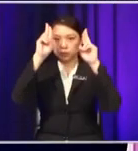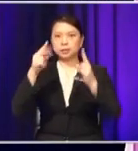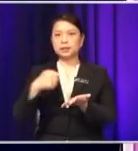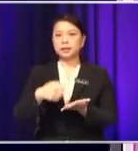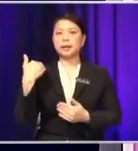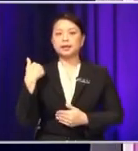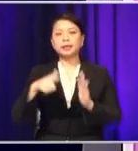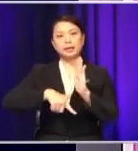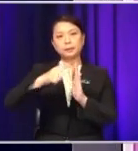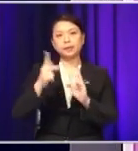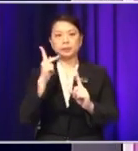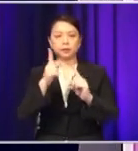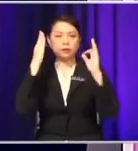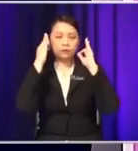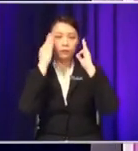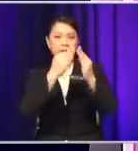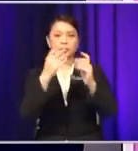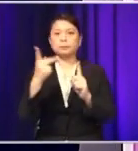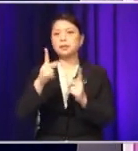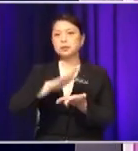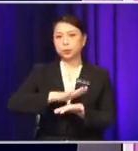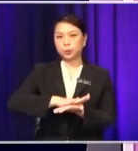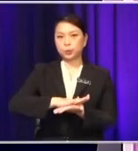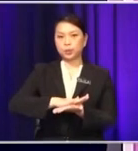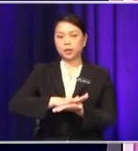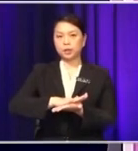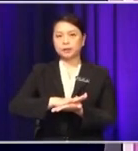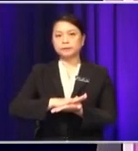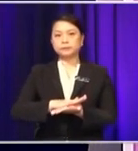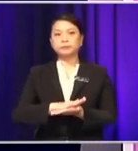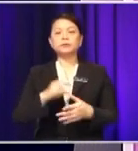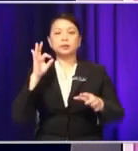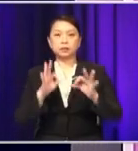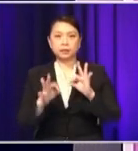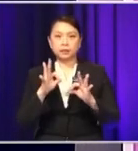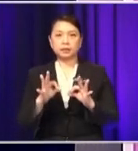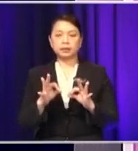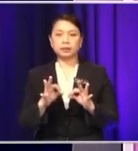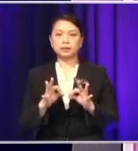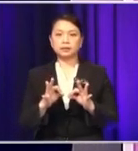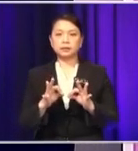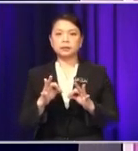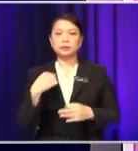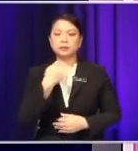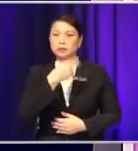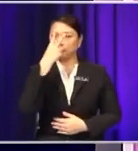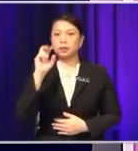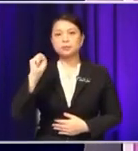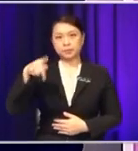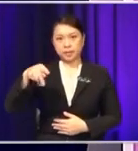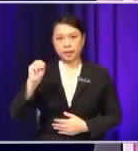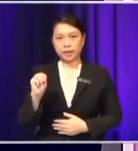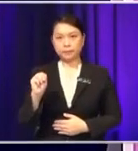kepada berfokuskan kepada sekolah. Autonominya kepada sekolah. Kalau kita lihat pada SPM, pengurusan